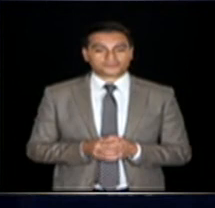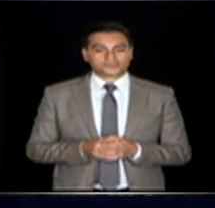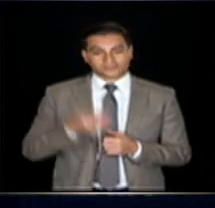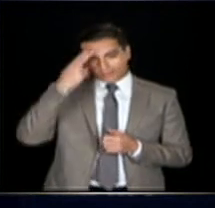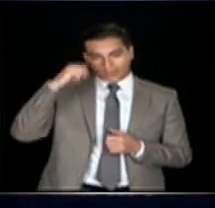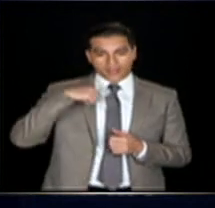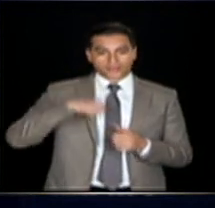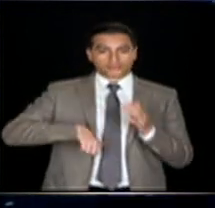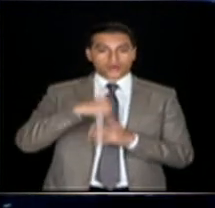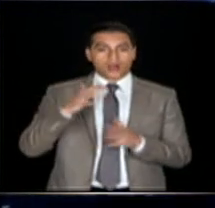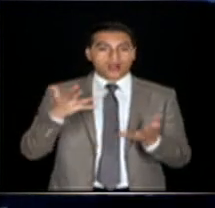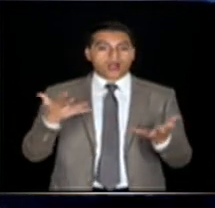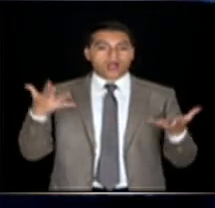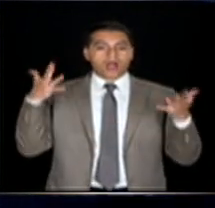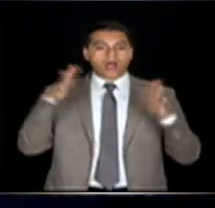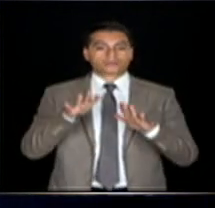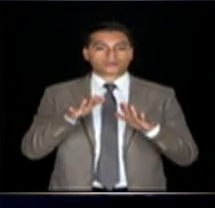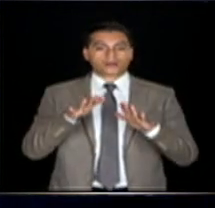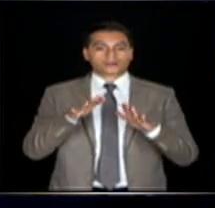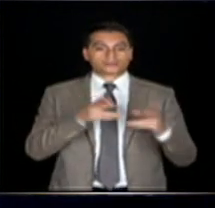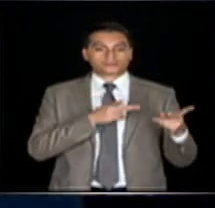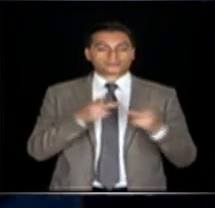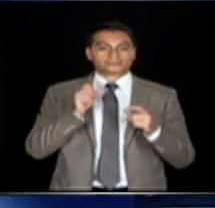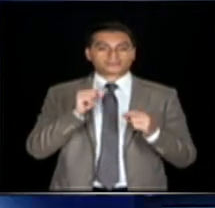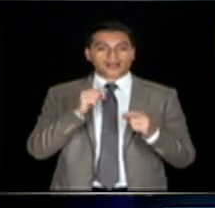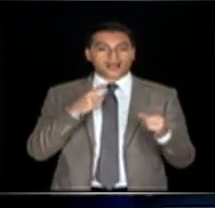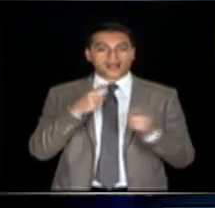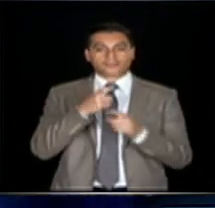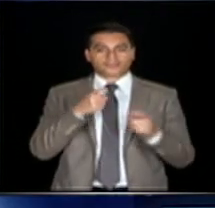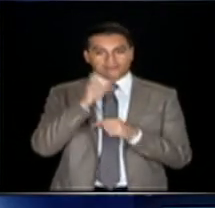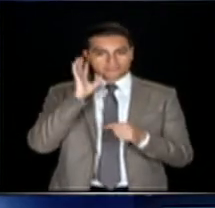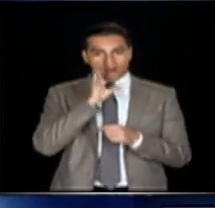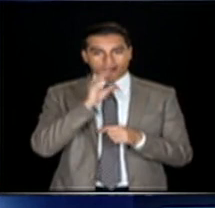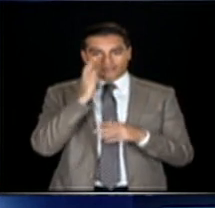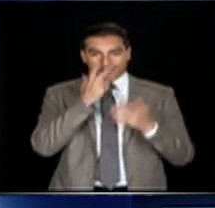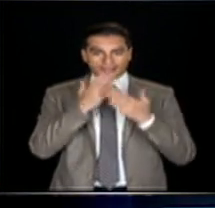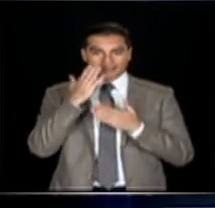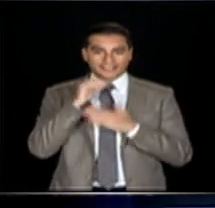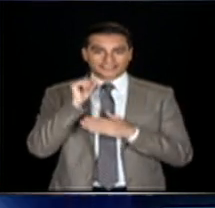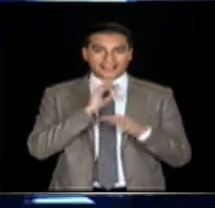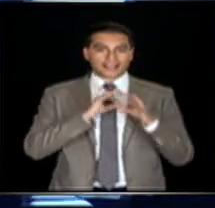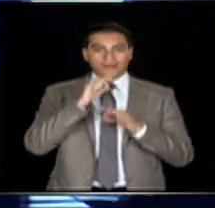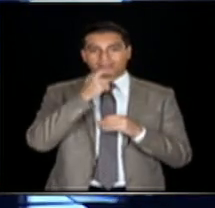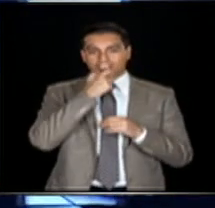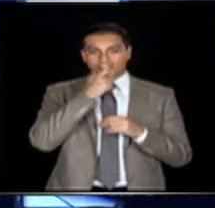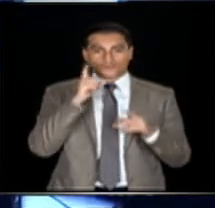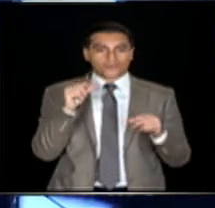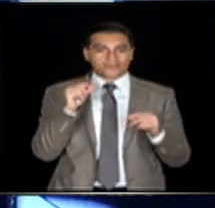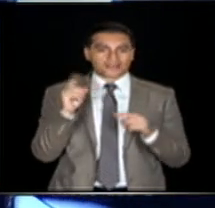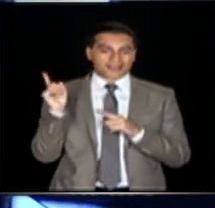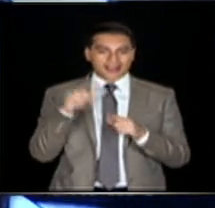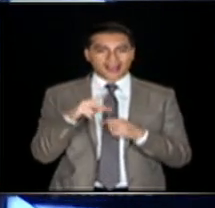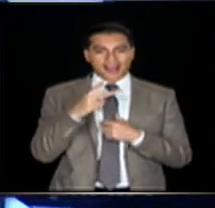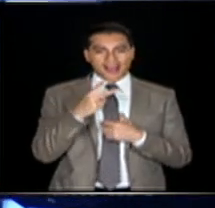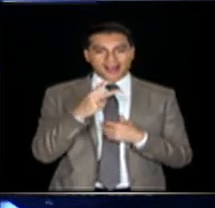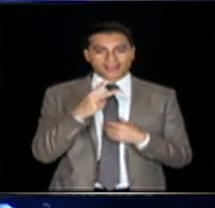ما هو النادي الأكثر استقبالاً للأهداف في تاريخ الدوري الإنجليزي الممتاز حتى